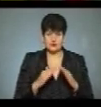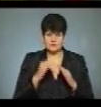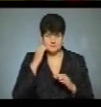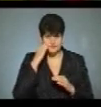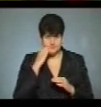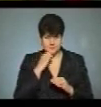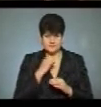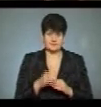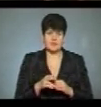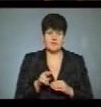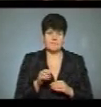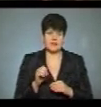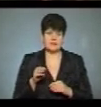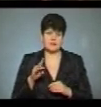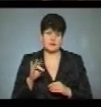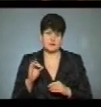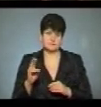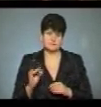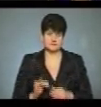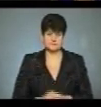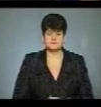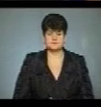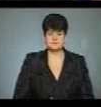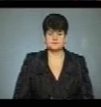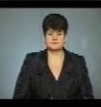Різдво Христове відкривають викладачі музичної школи.